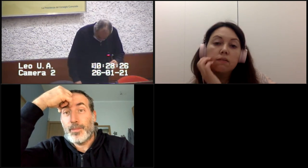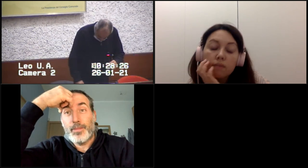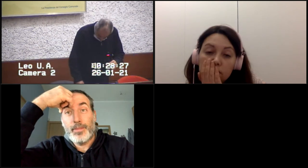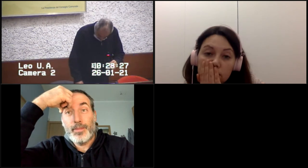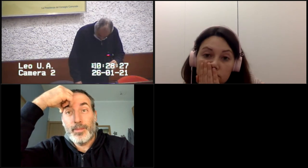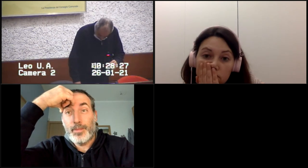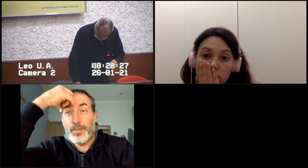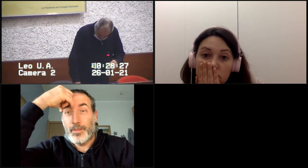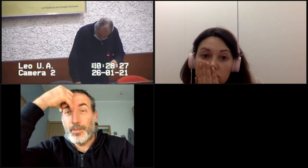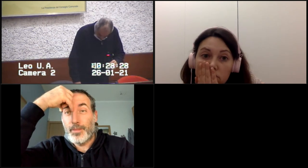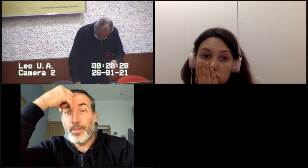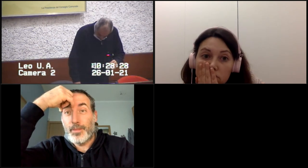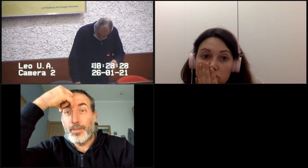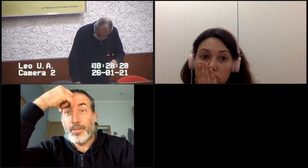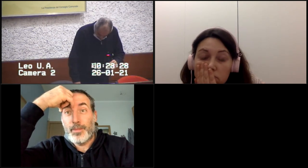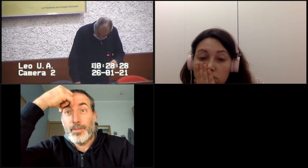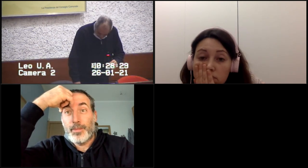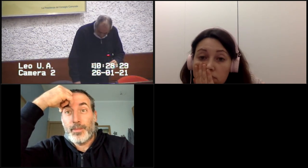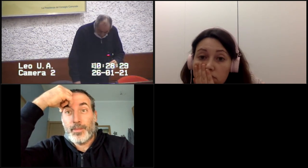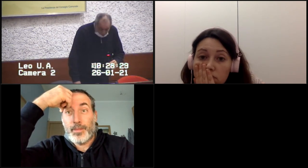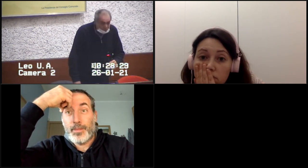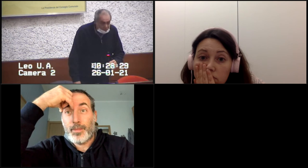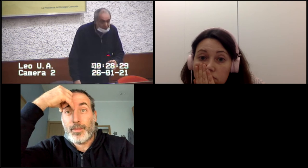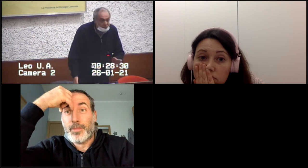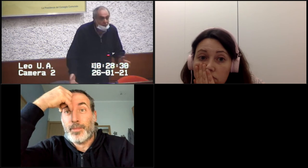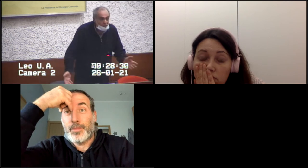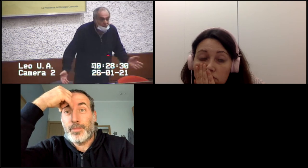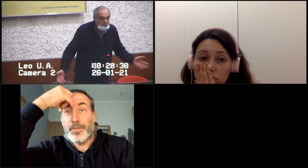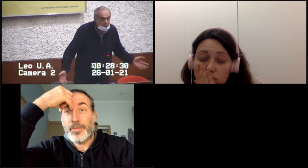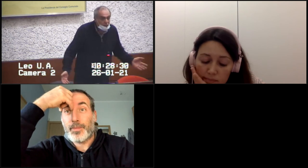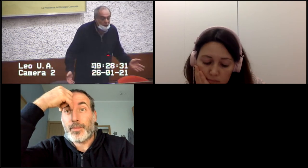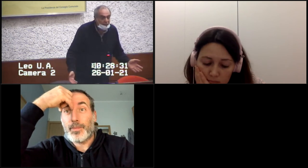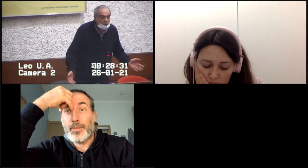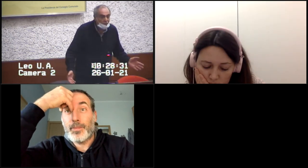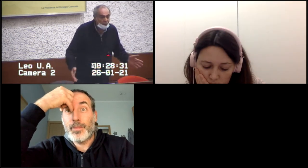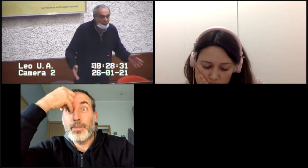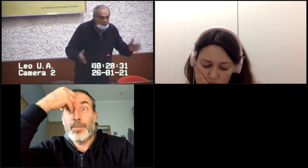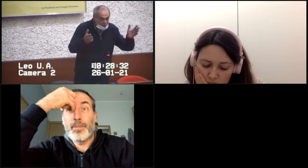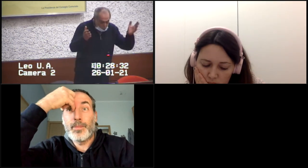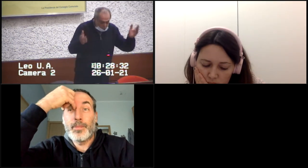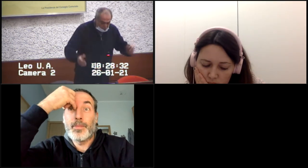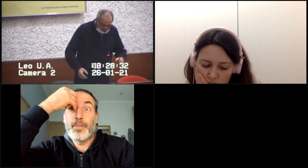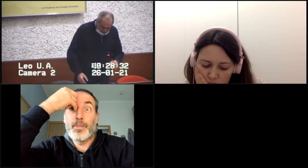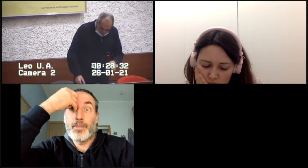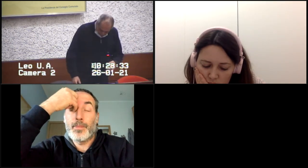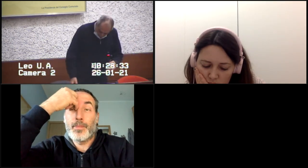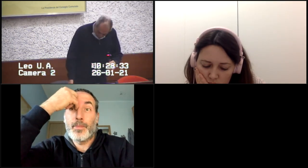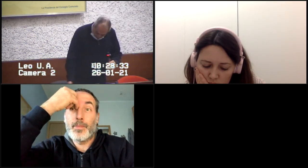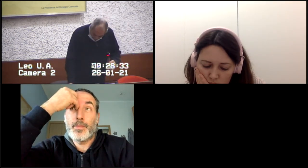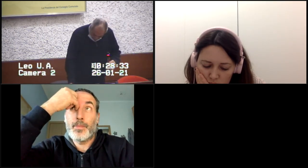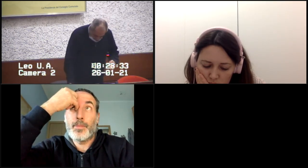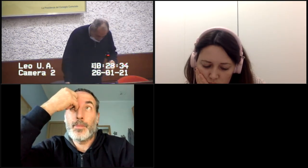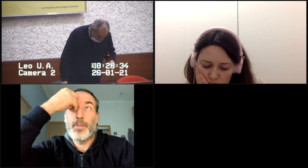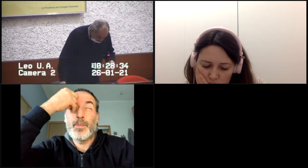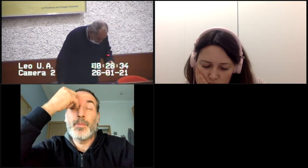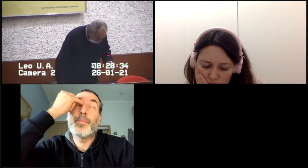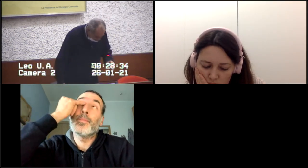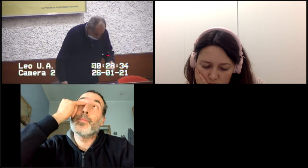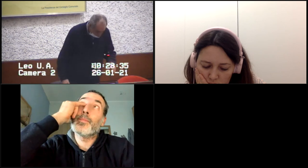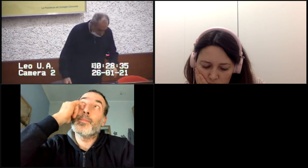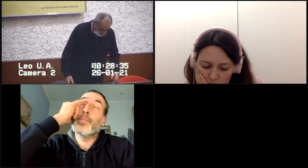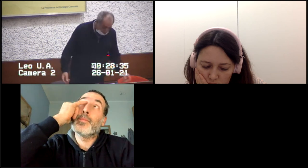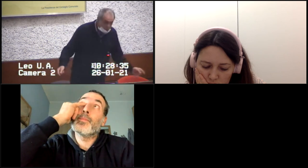comunque, torniamo al governo. Il governo, avrei voluto vedere voi il governo con la